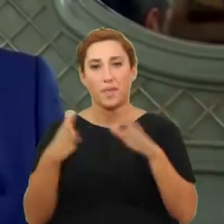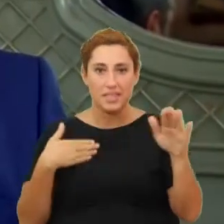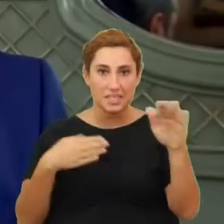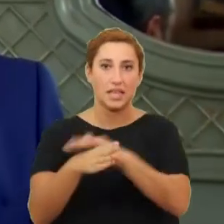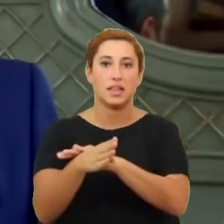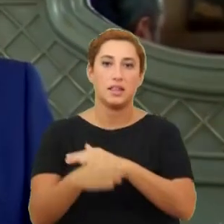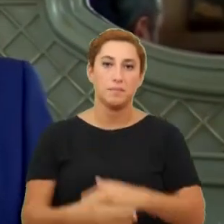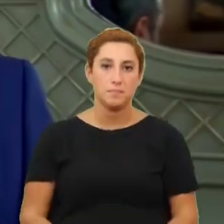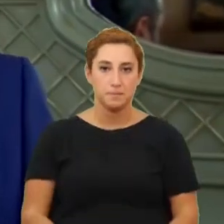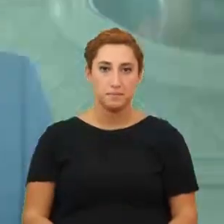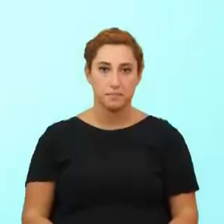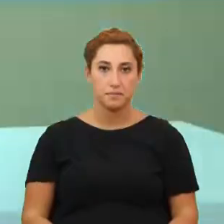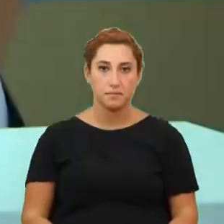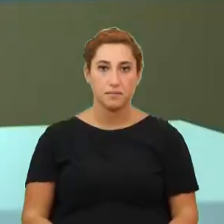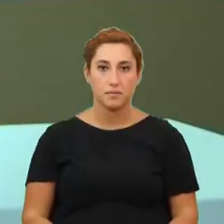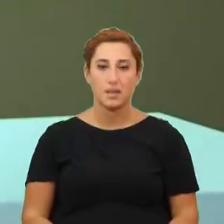gittim.